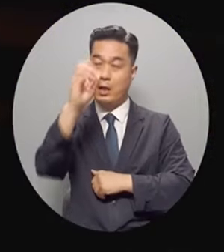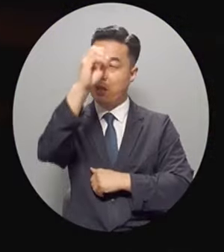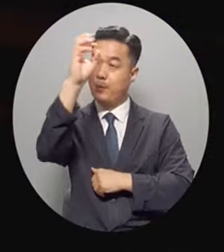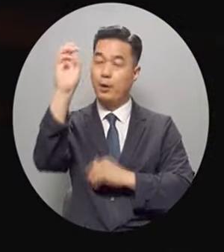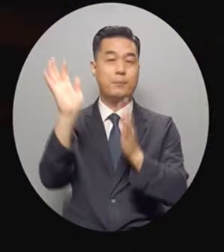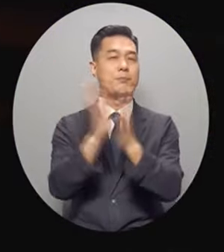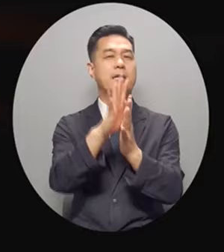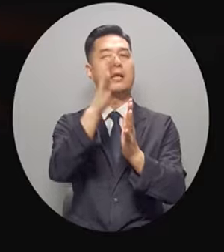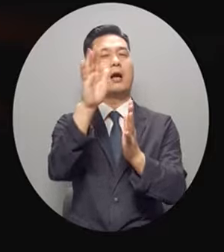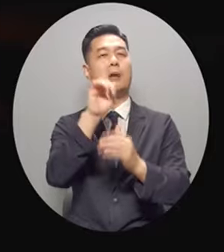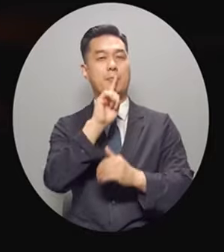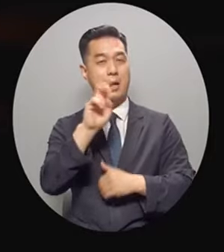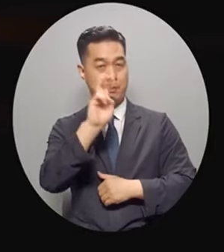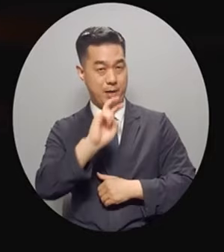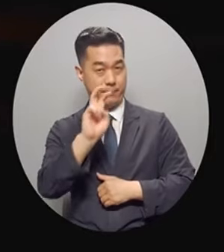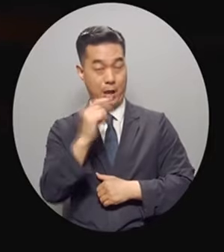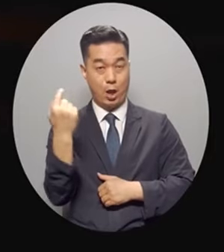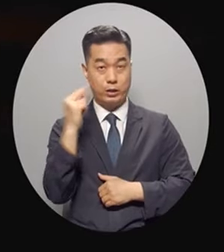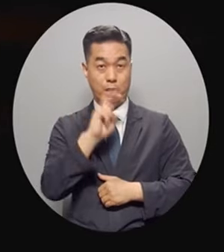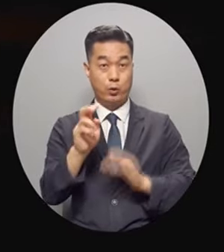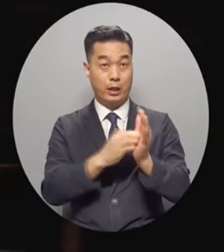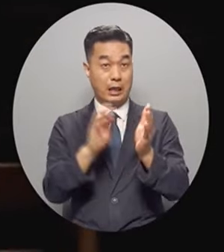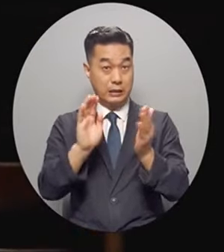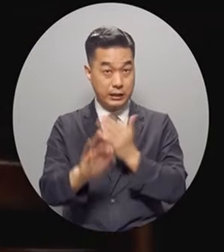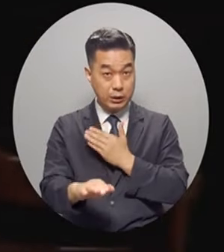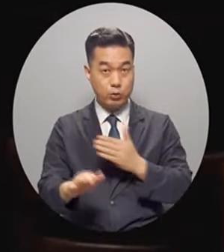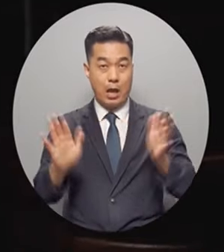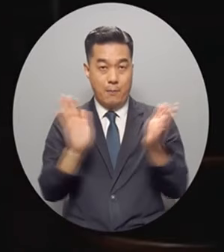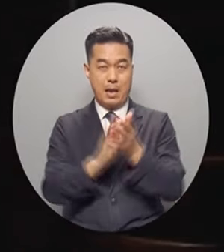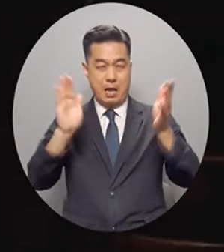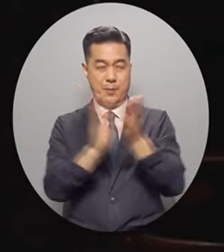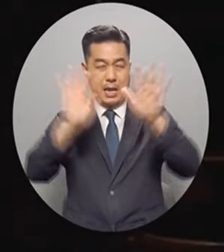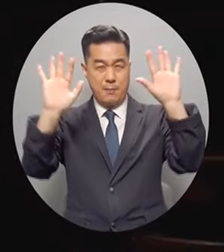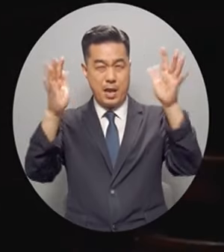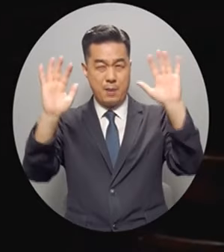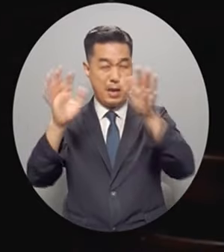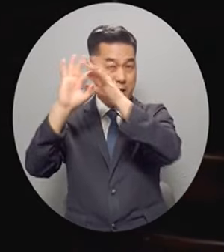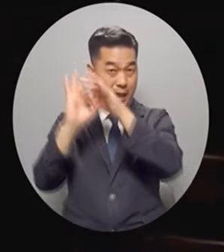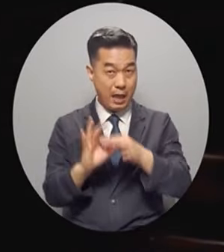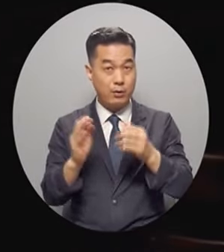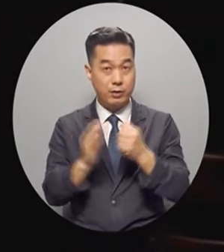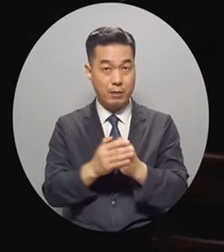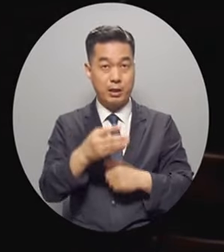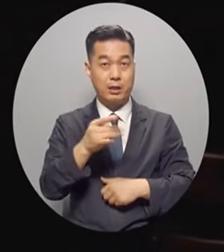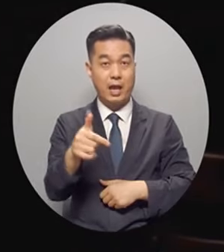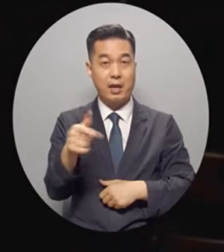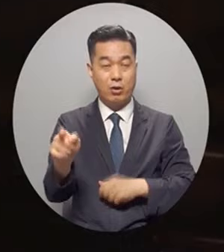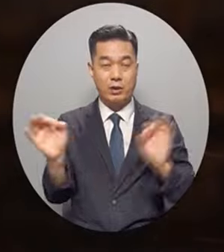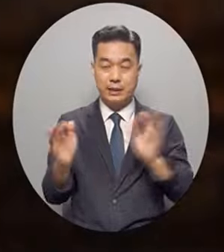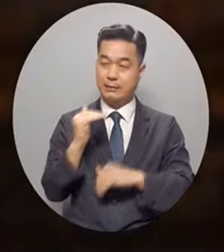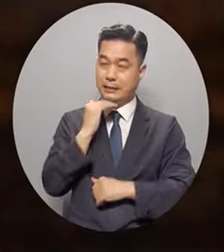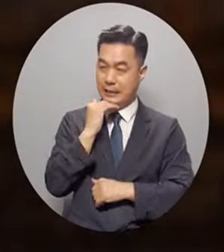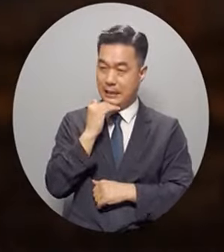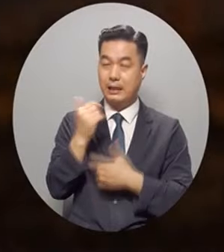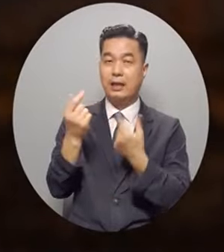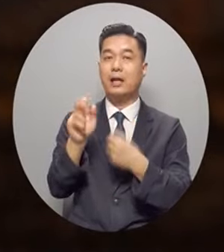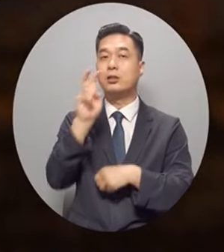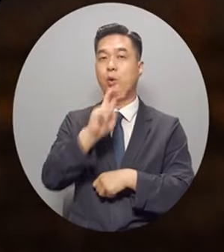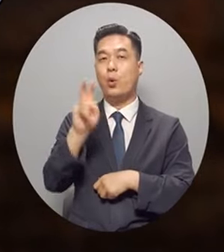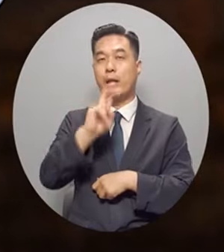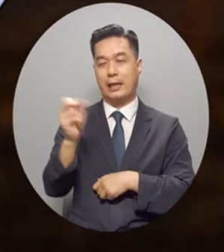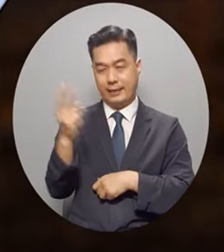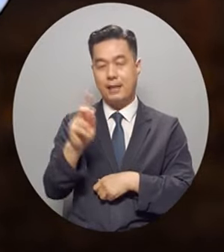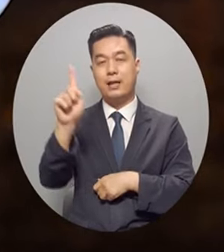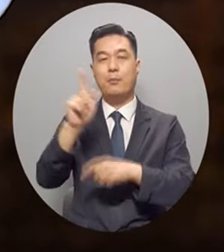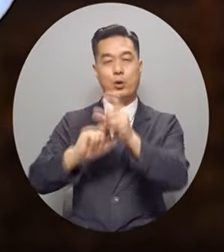부릅니다. 어제 이 노래 직후 객석의 환호와 박수가 끊이지 않자 테너 김재형은 잠시 기다리다 같은 노래를 다시